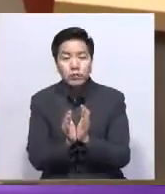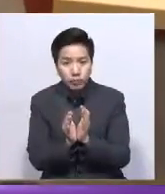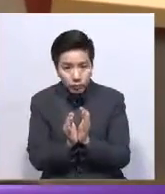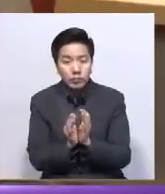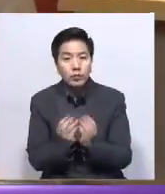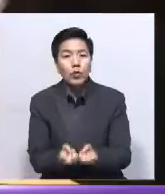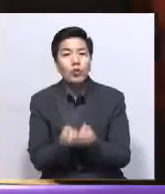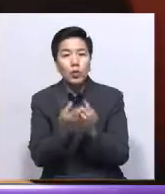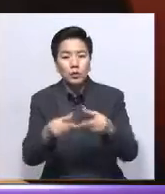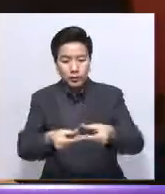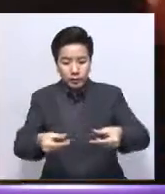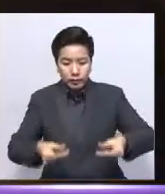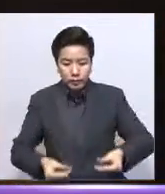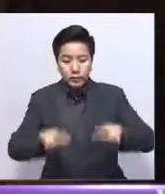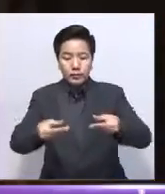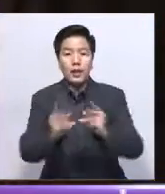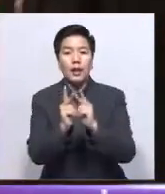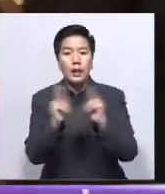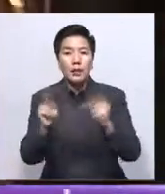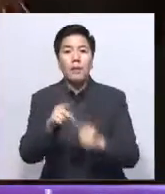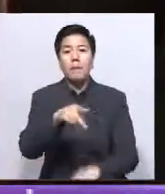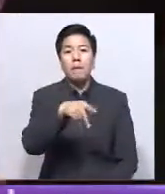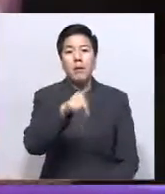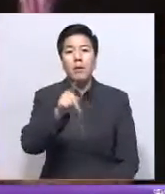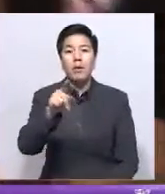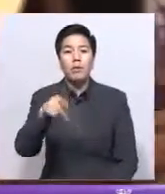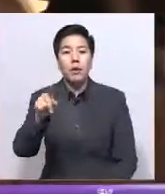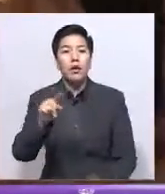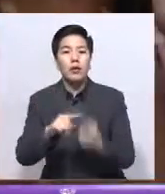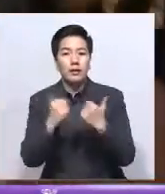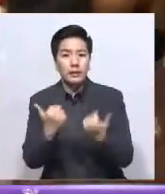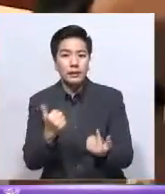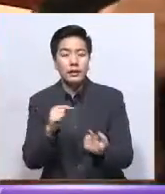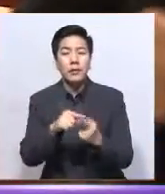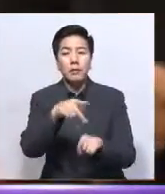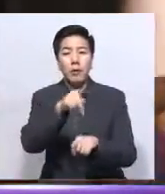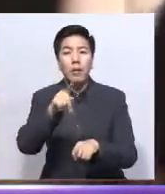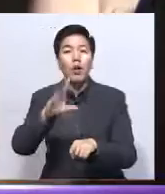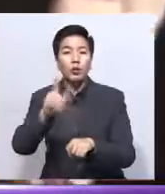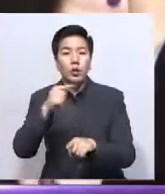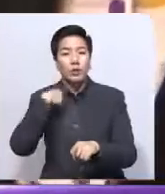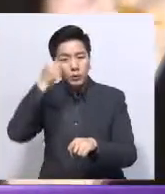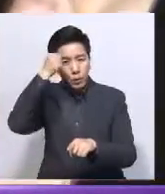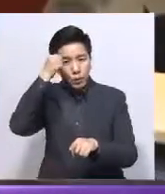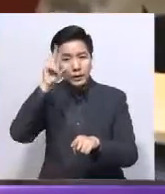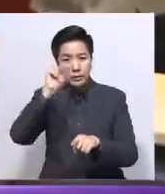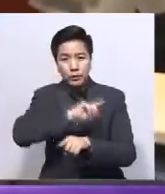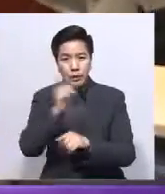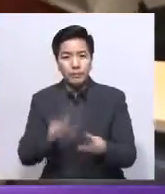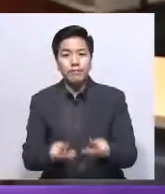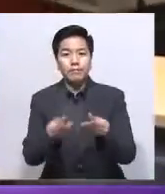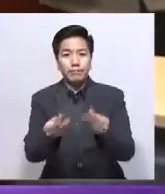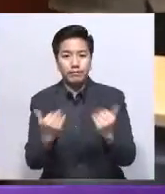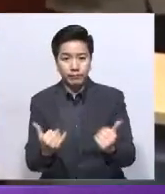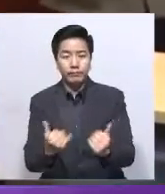มีการส่งสำนวนไปยังคณะกรรมการป้องกันและปราบปรามการทุจริตแห่งชาติหรือปปช.ภายใน30วันต่อไปครับ